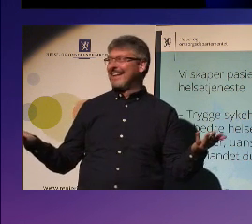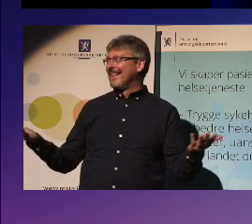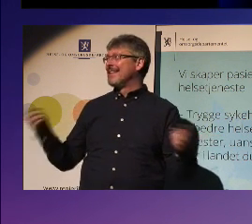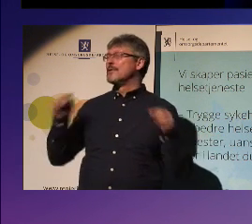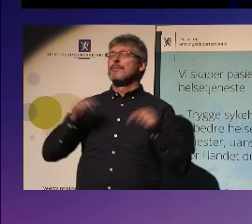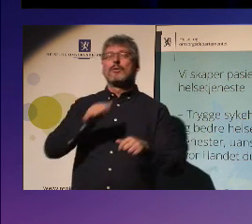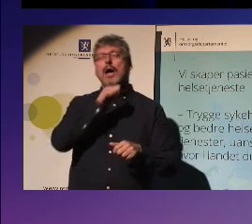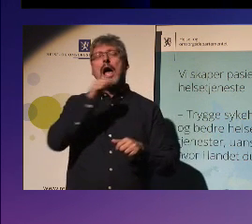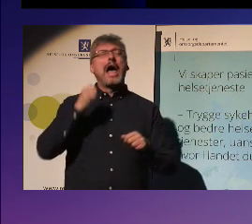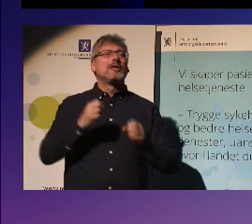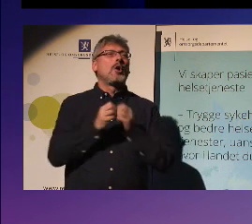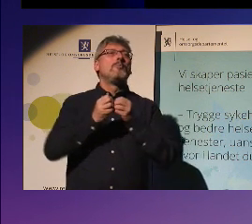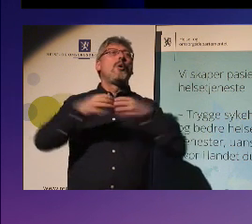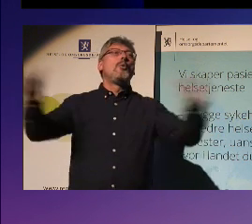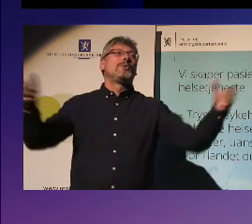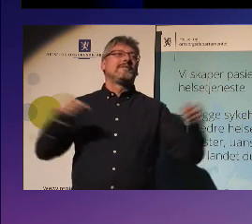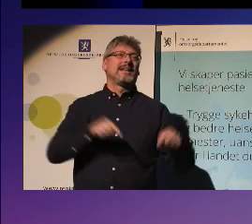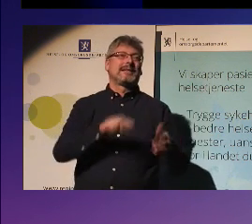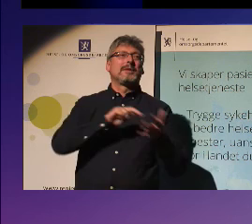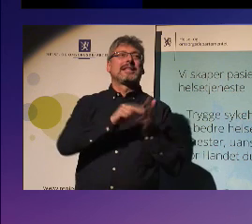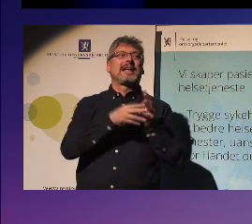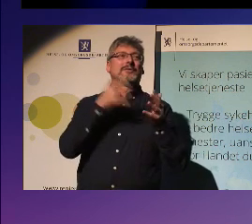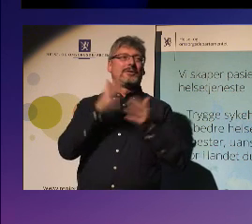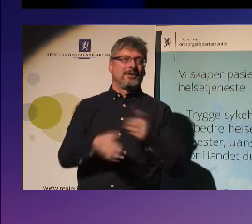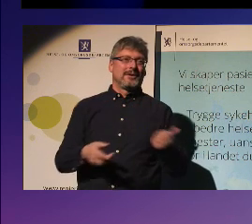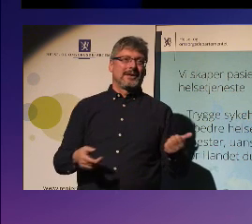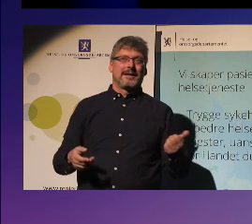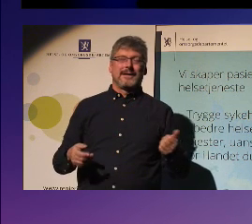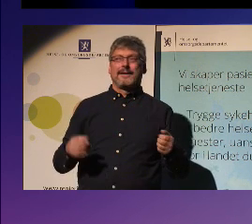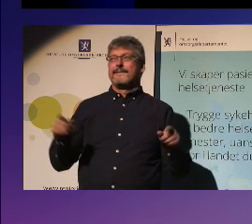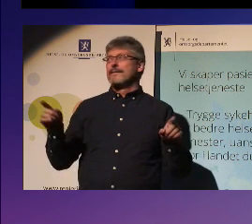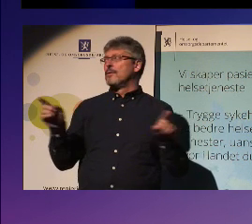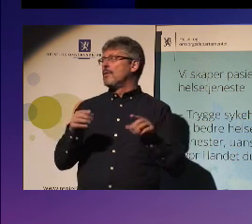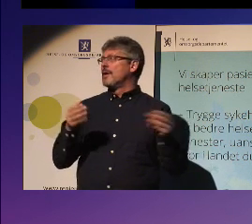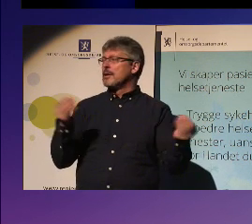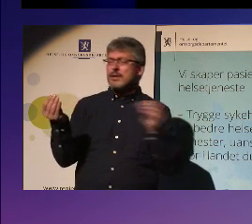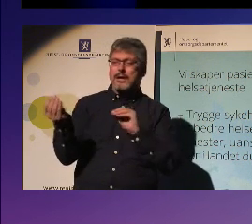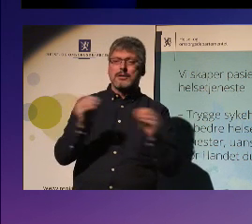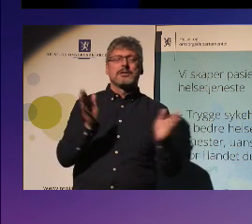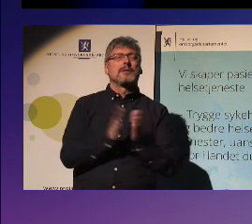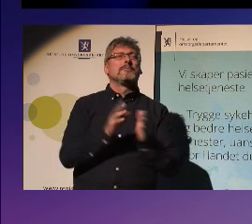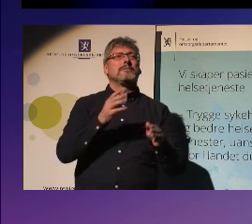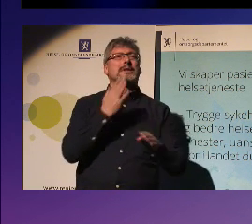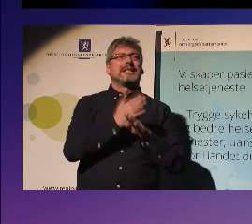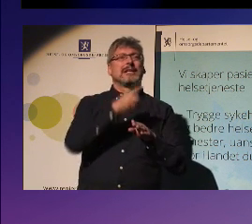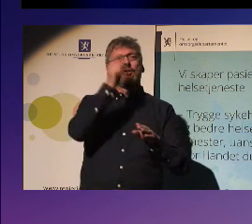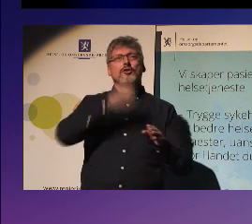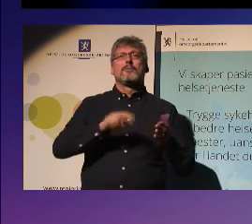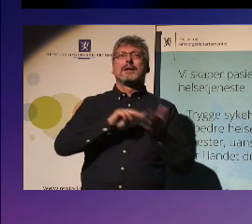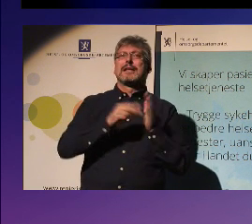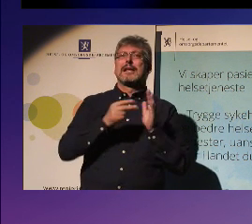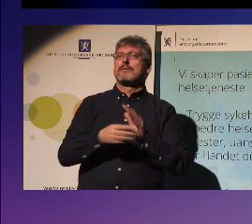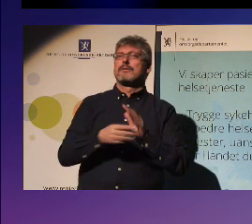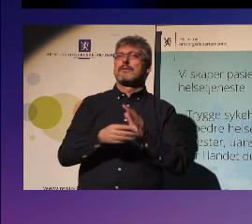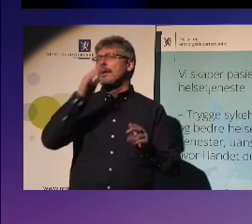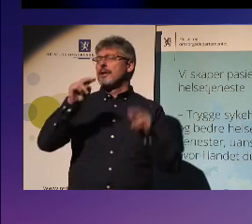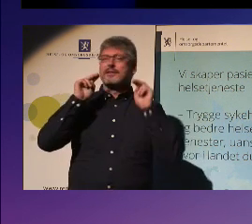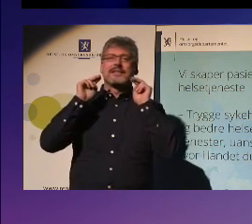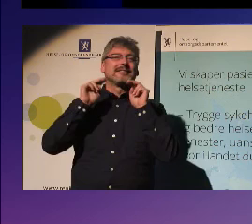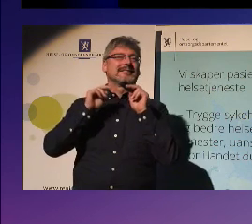en enorm utvikling på teknologien, og det å sammenstille de riktige typer teknologi og sånn, det har vært en fantastisk